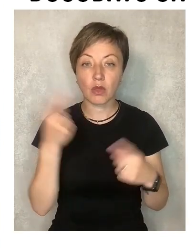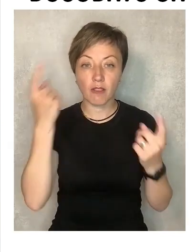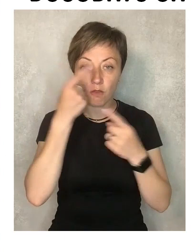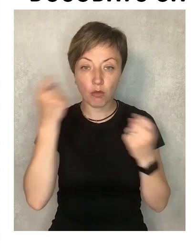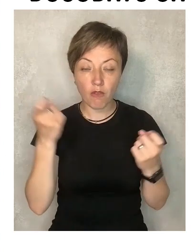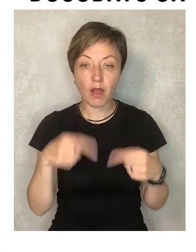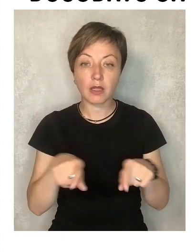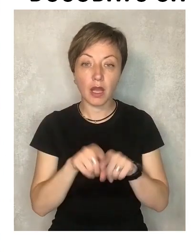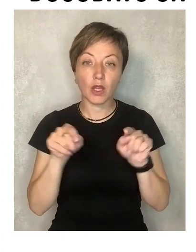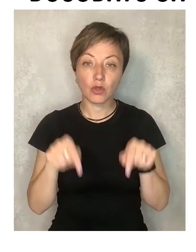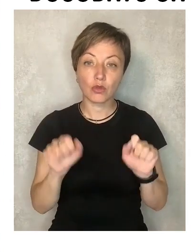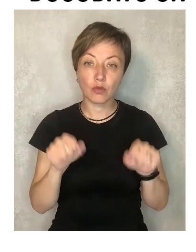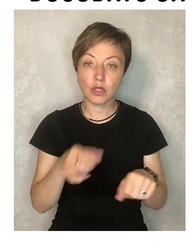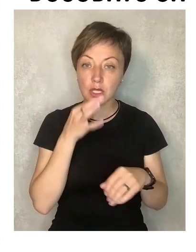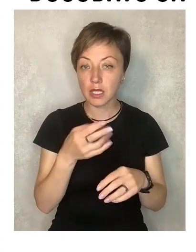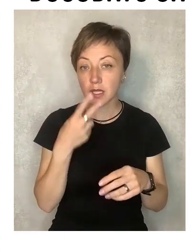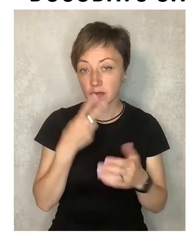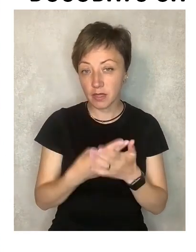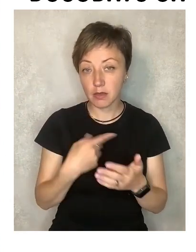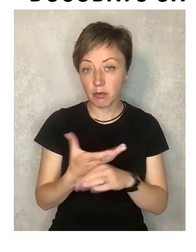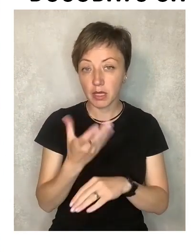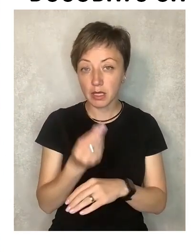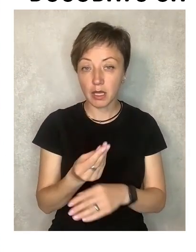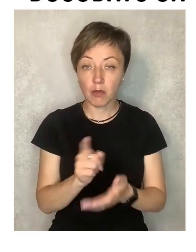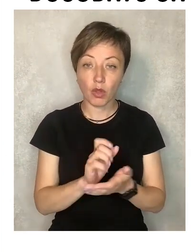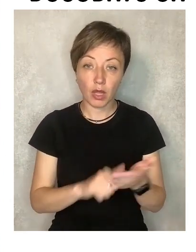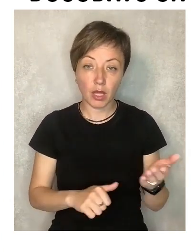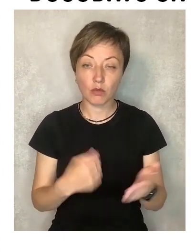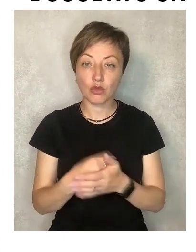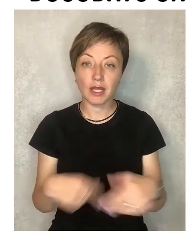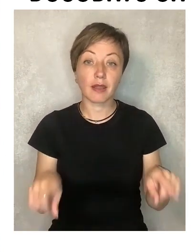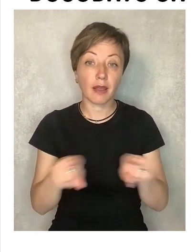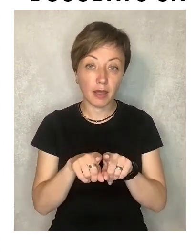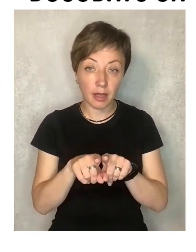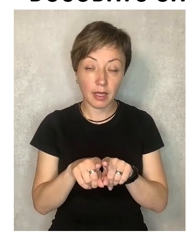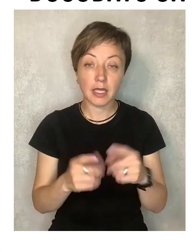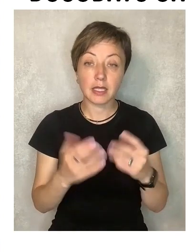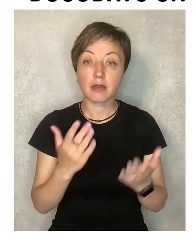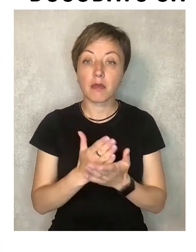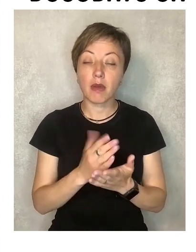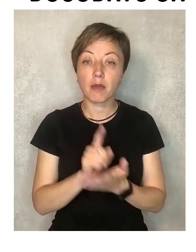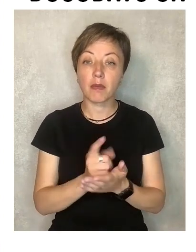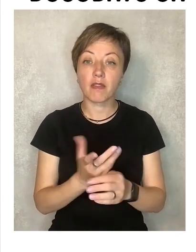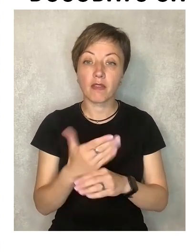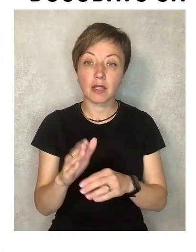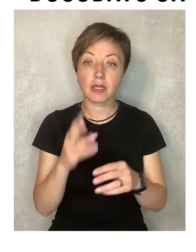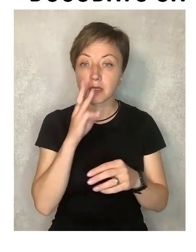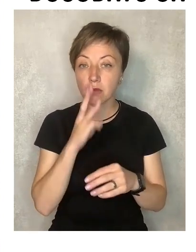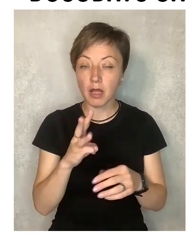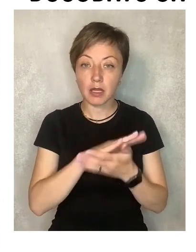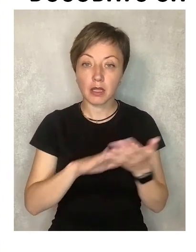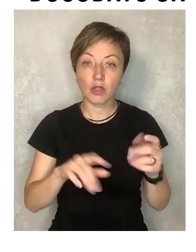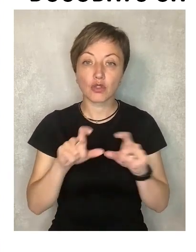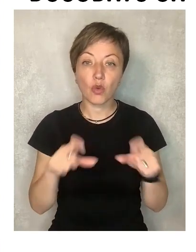тут можна сказати, дивіться, ми з вами платники податків, бюджет такий, стільки ми маємо виділити на зарплати і так далі, школу у нас